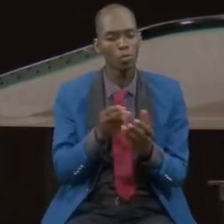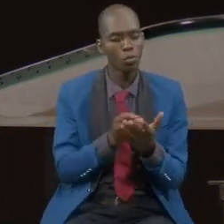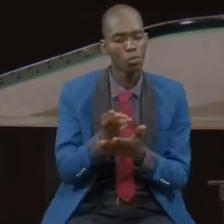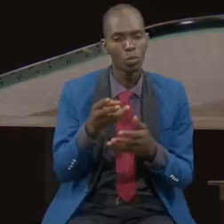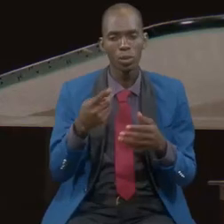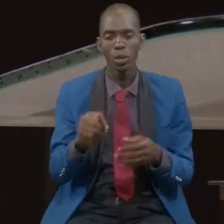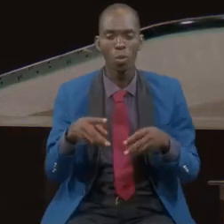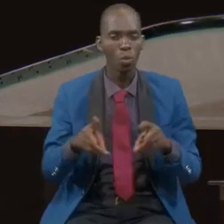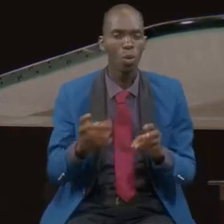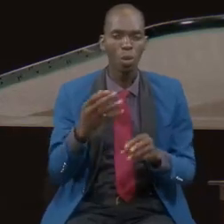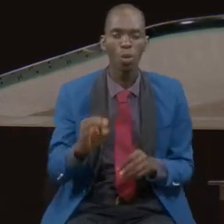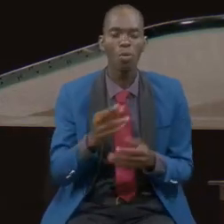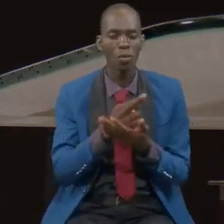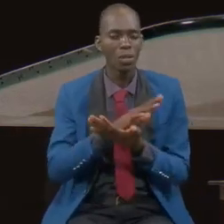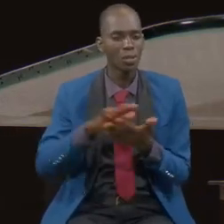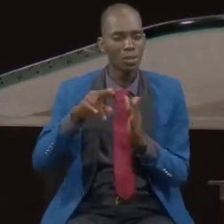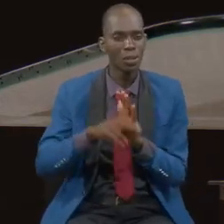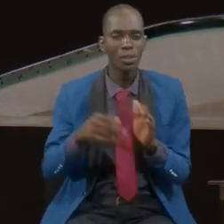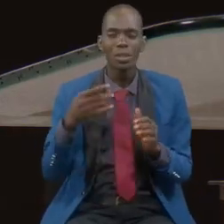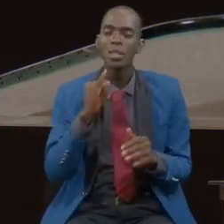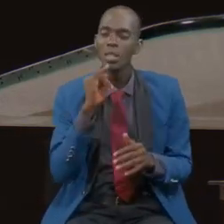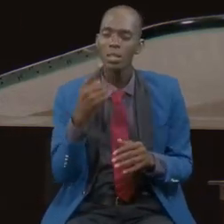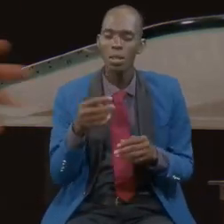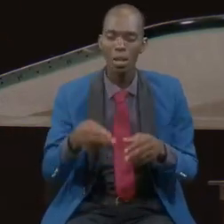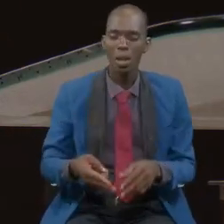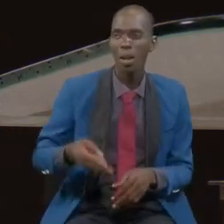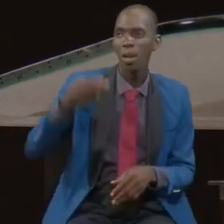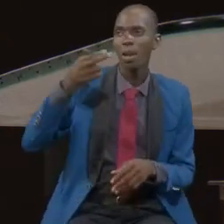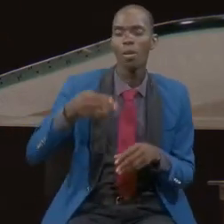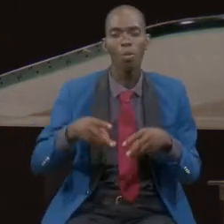c'est la voie de la justice, c'est la voie de la sainteté